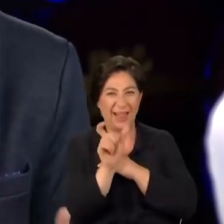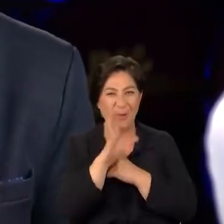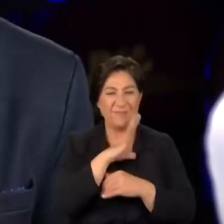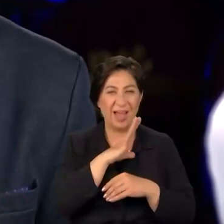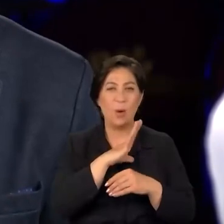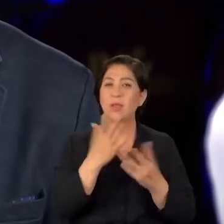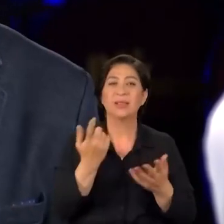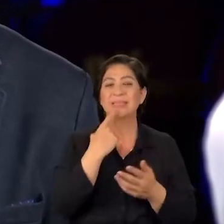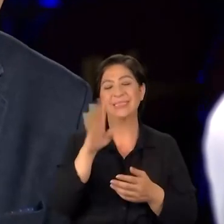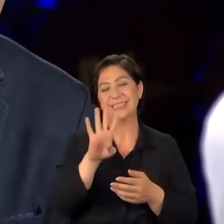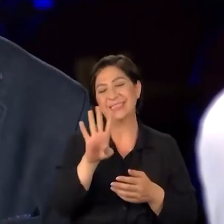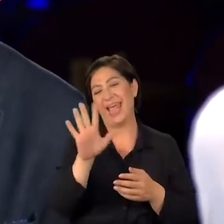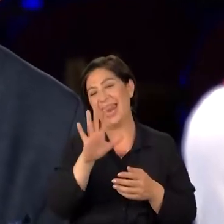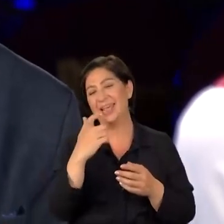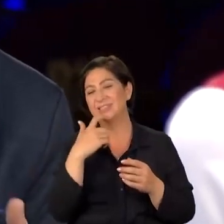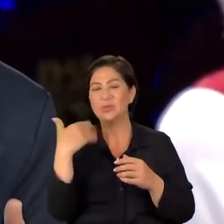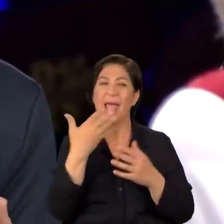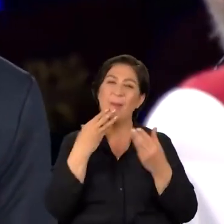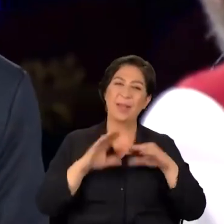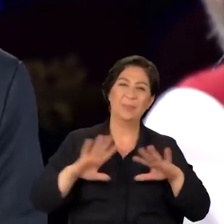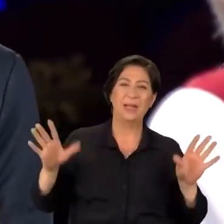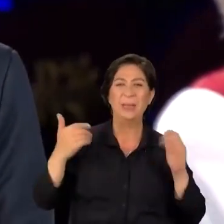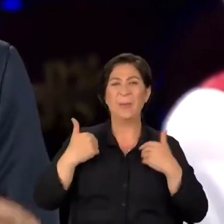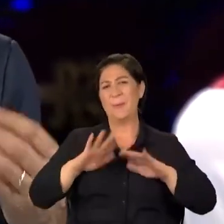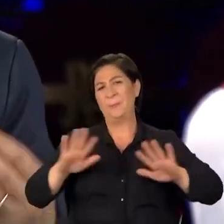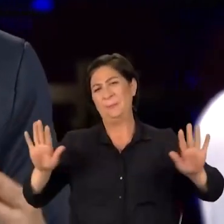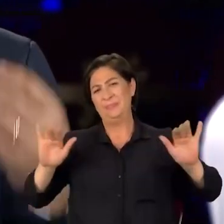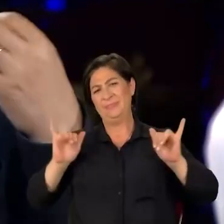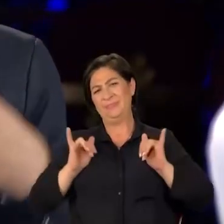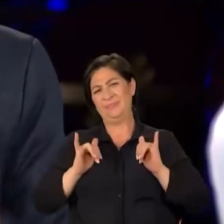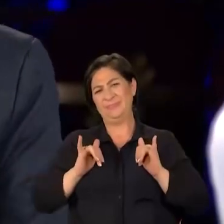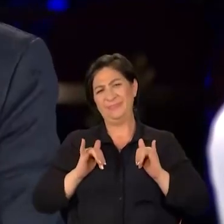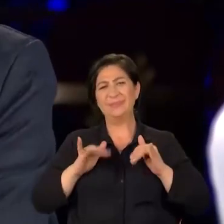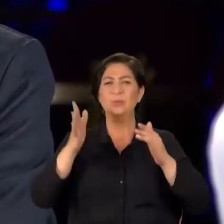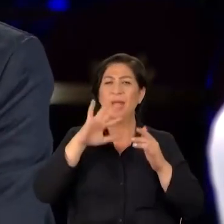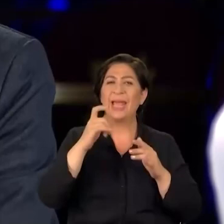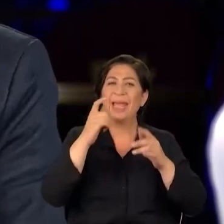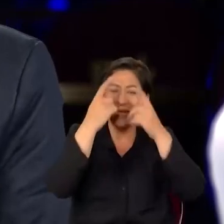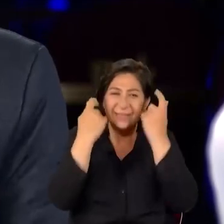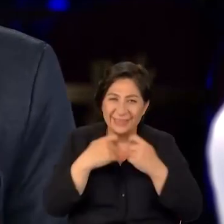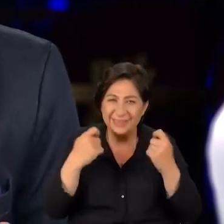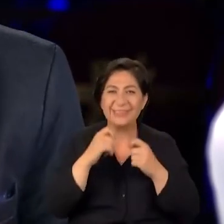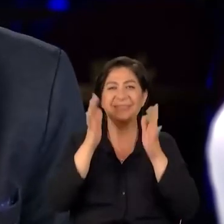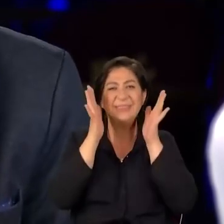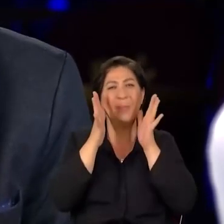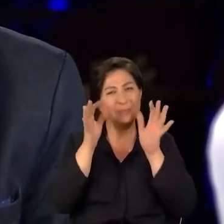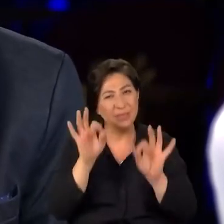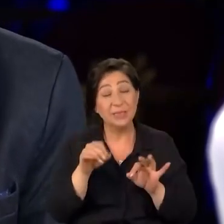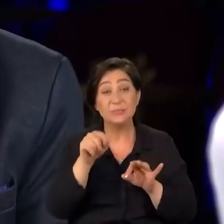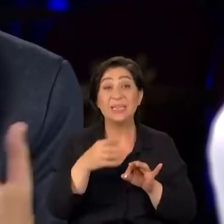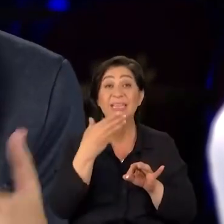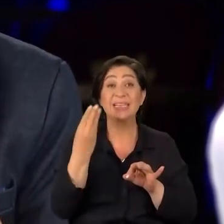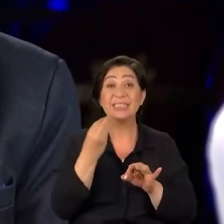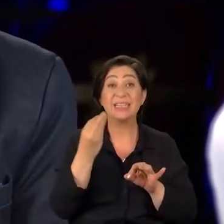O nedir? Hani işte 40 yaşından 50 yaşından sonra emekli olunca örneğin kadınların çoğu başını örter, namaza başlar falan değil mi? Şimdi